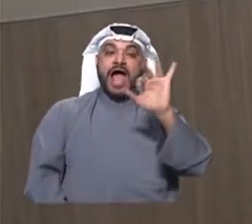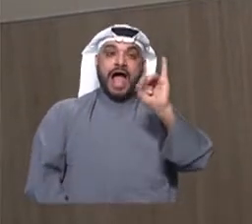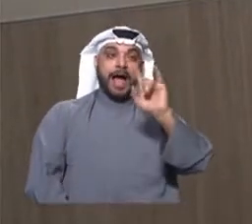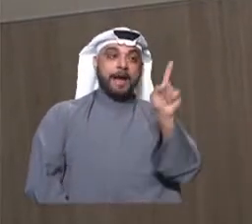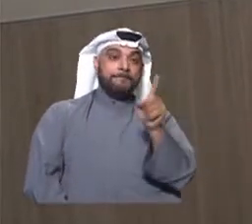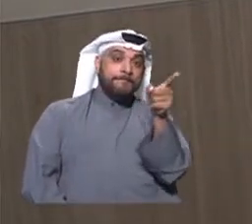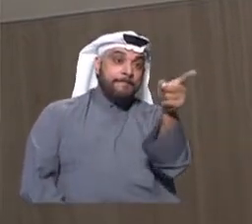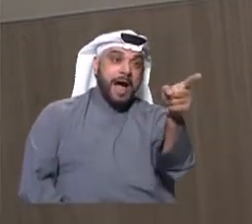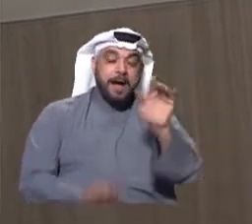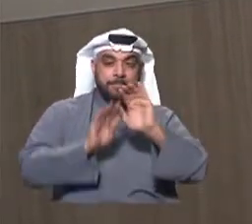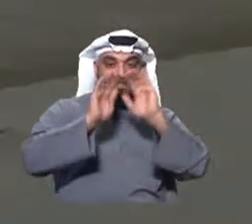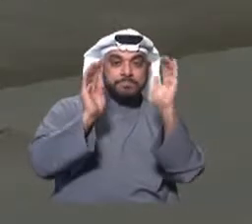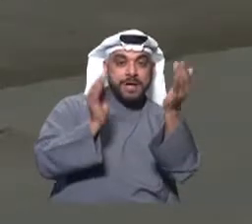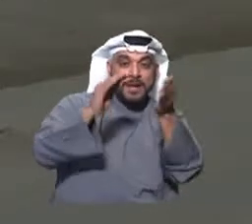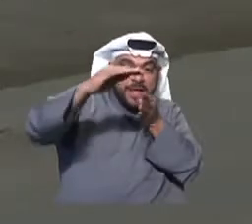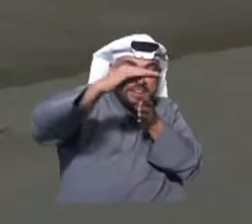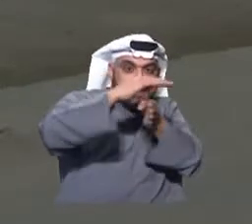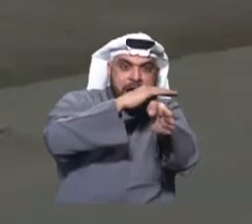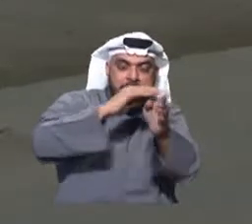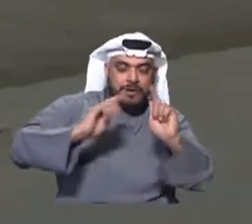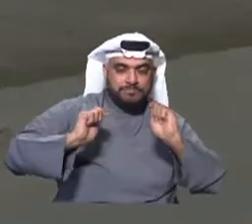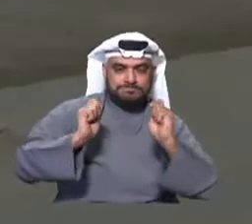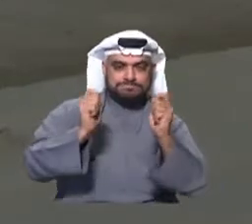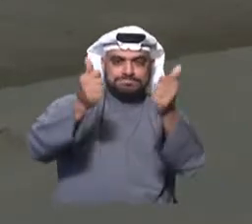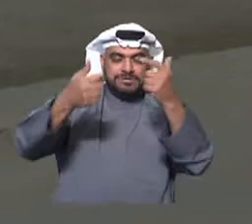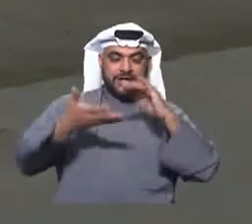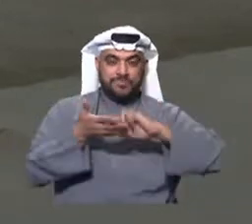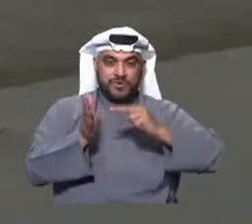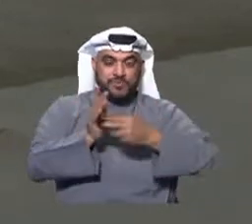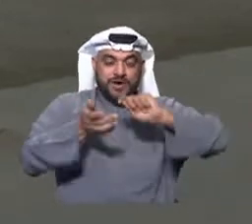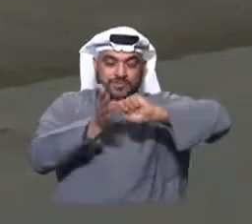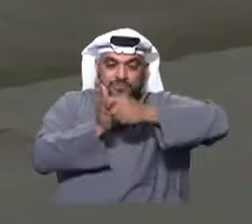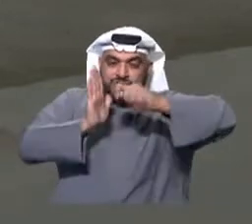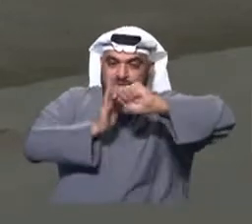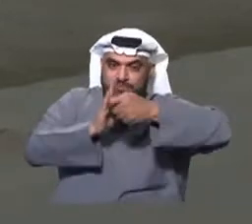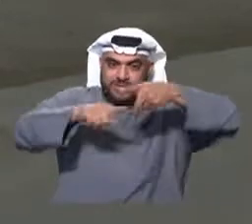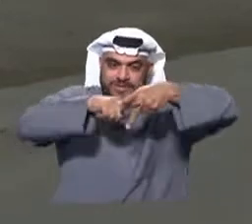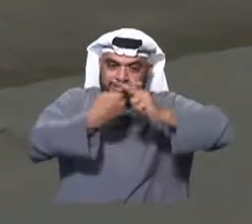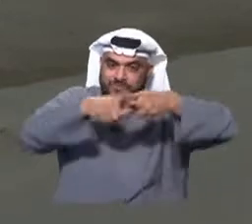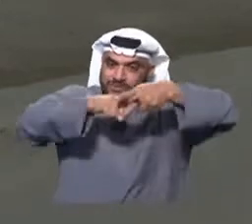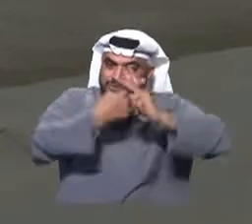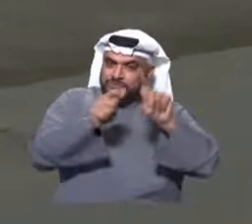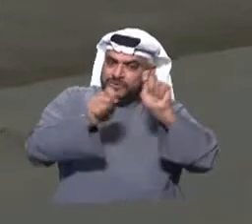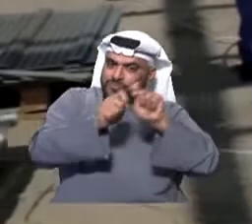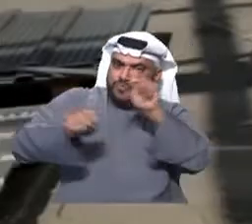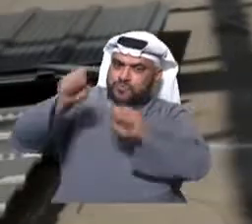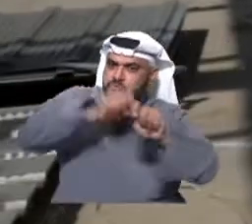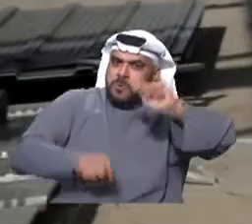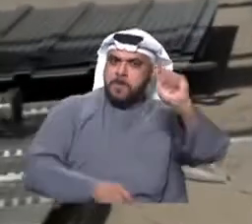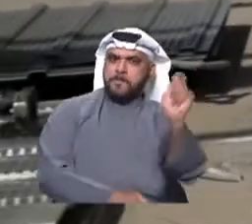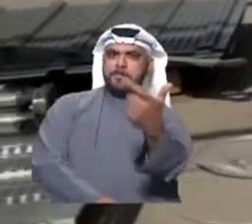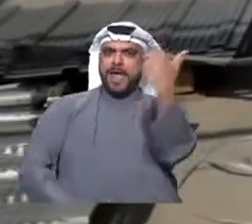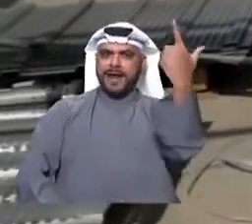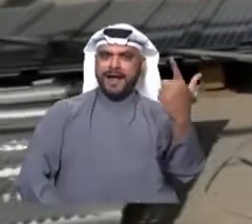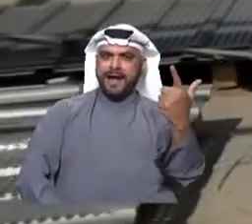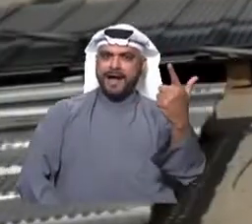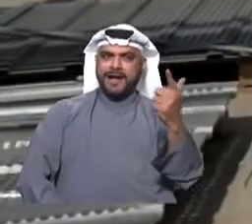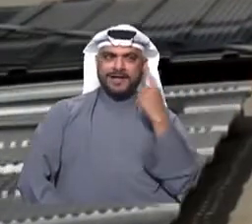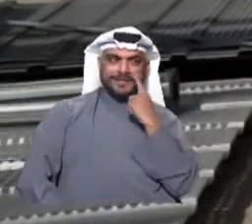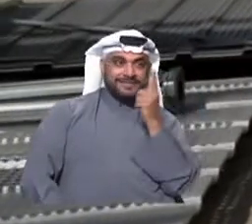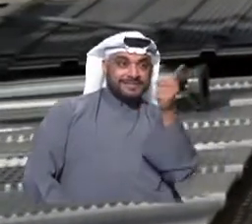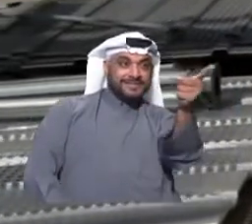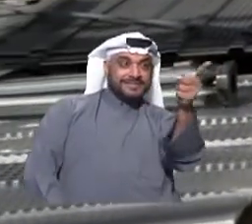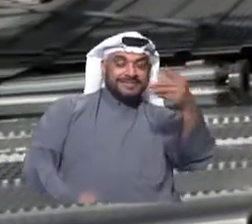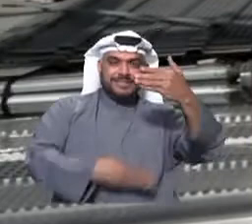نظام الموديلر سيستم، وذلك لسهولة تركيبه وصيانته وأيضا لتوفير الوقت. المشروع يعد صرح